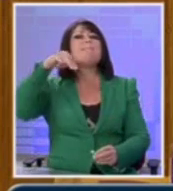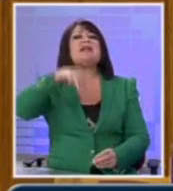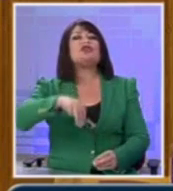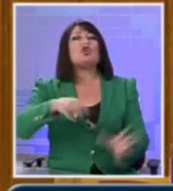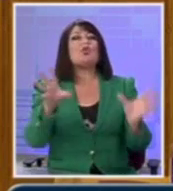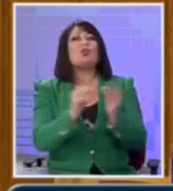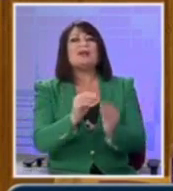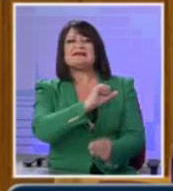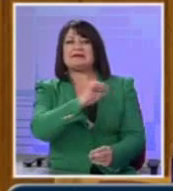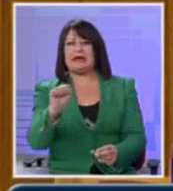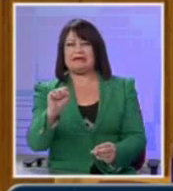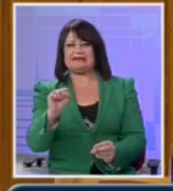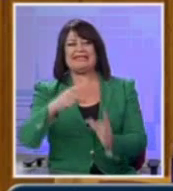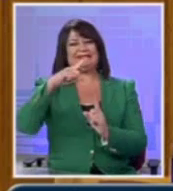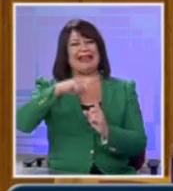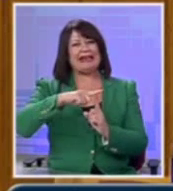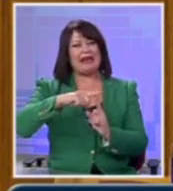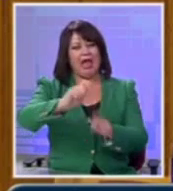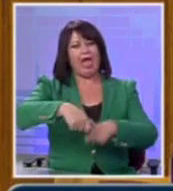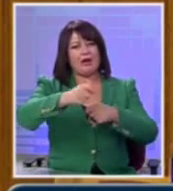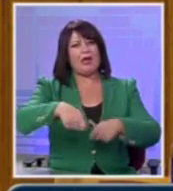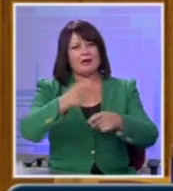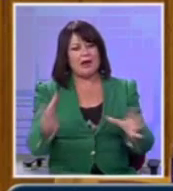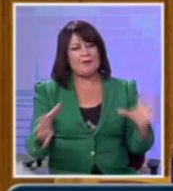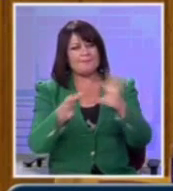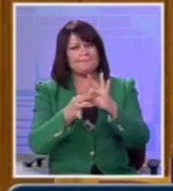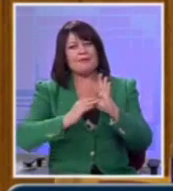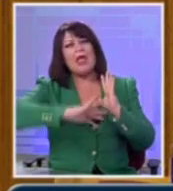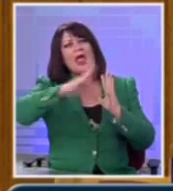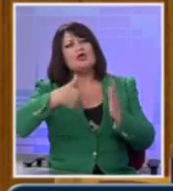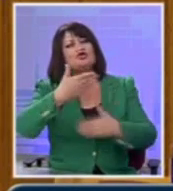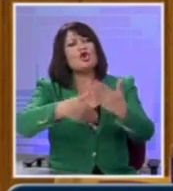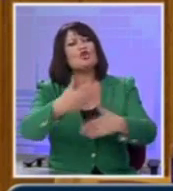συντελεστών παραγωγής τεχνικών έργων και σύνδεσή τους με τα χρονοδιαγράμματα των